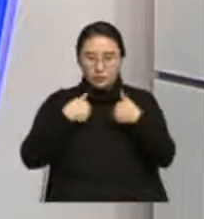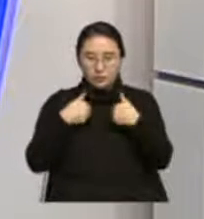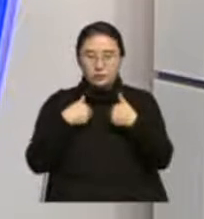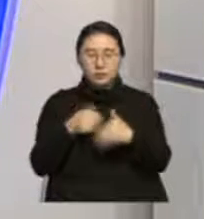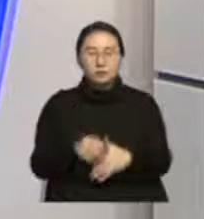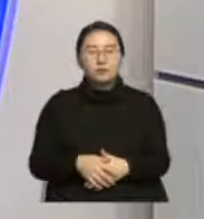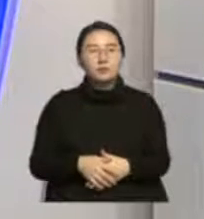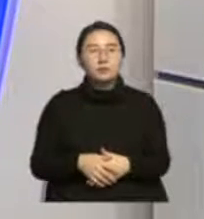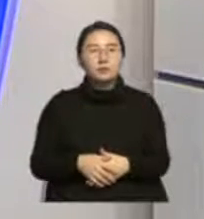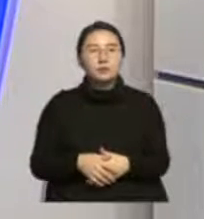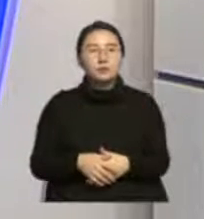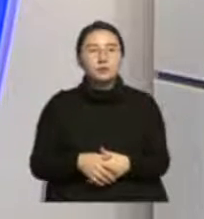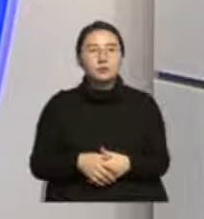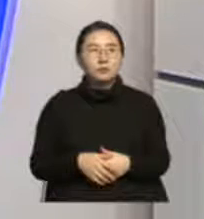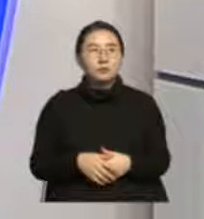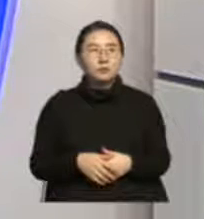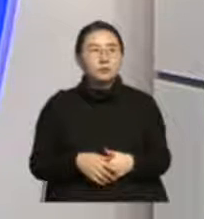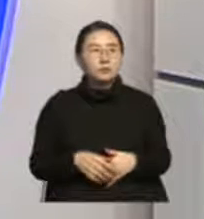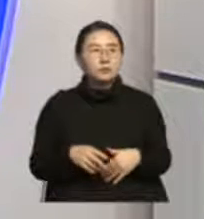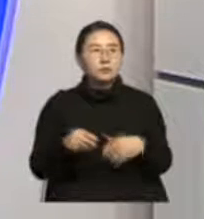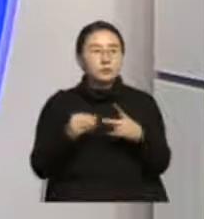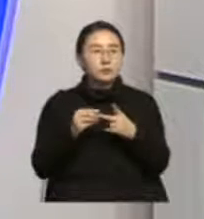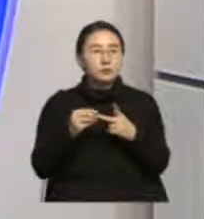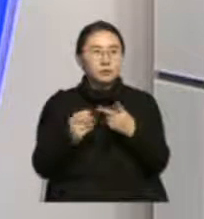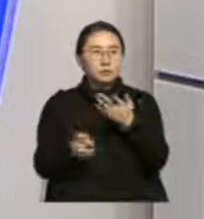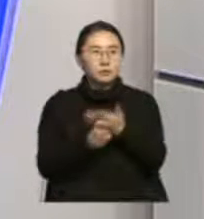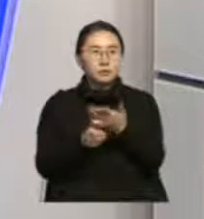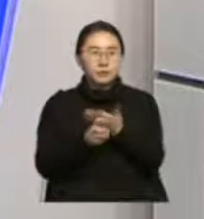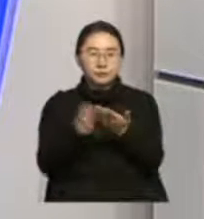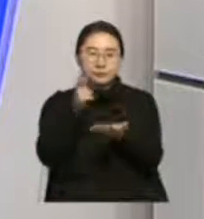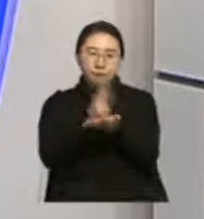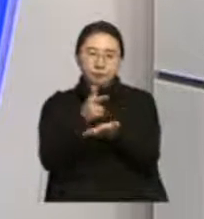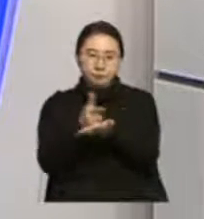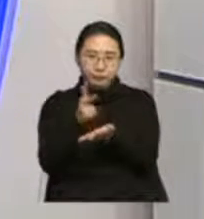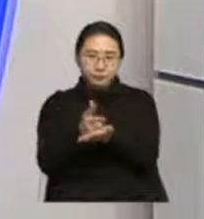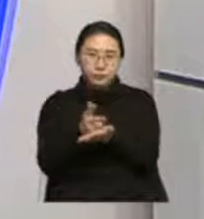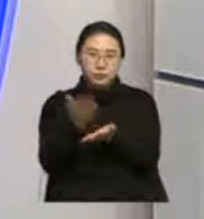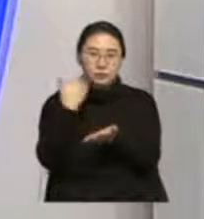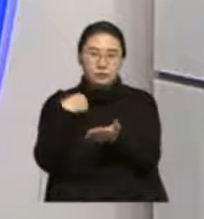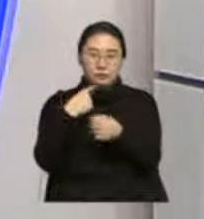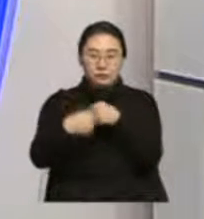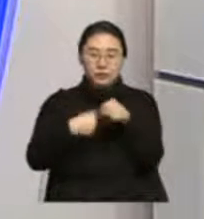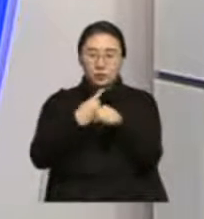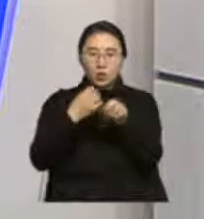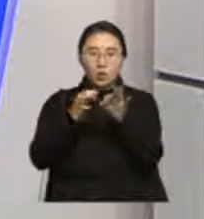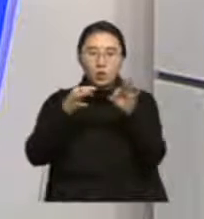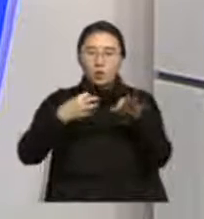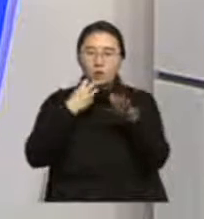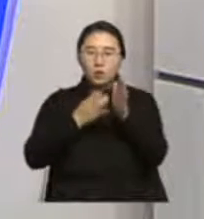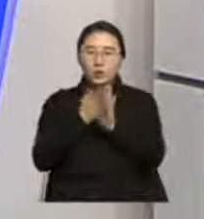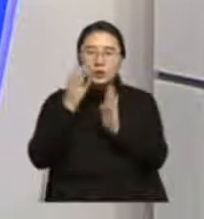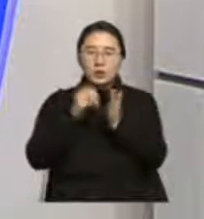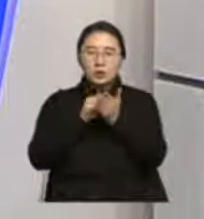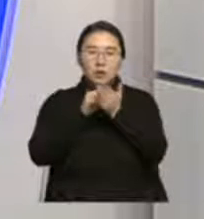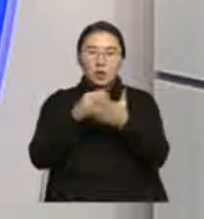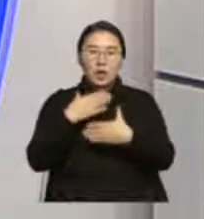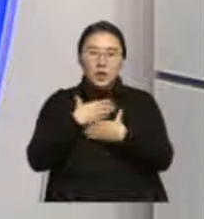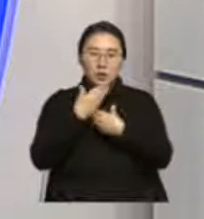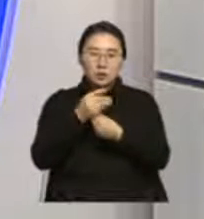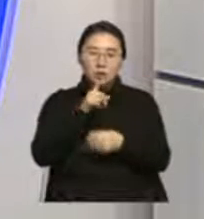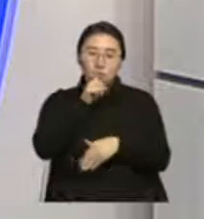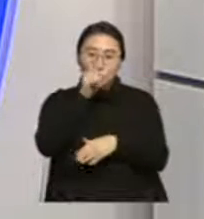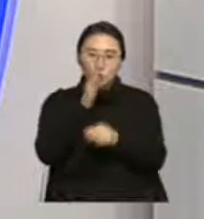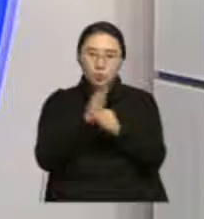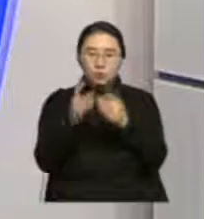것으로 보입니다. 두 번째 키워드는 불법 주정차입니다. 지난 한 해 동안 서울시에 접수된 안전신고